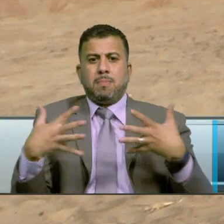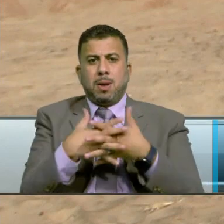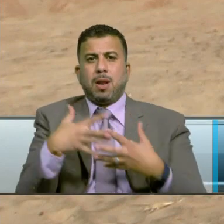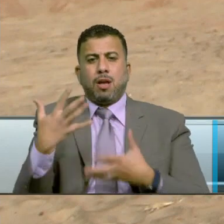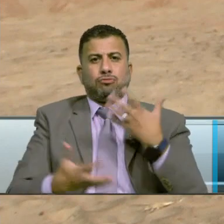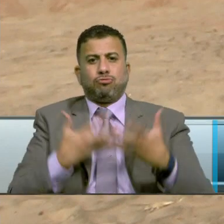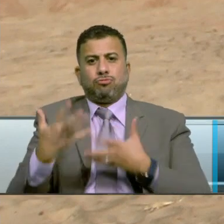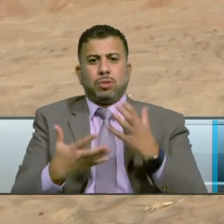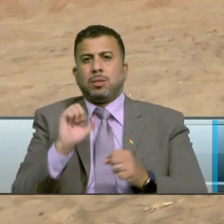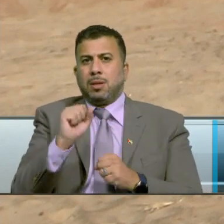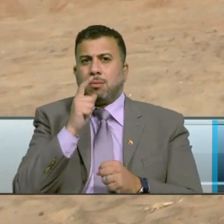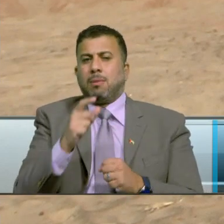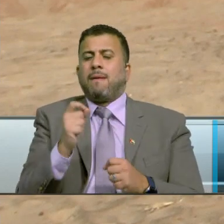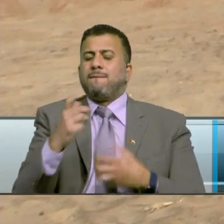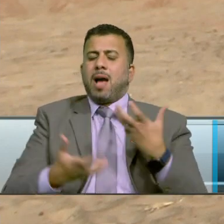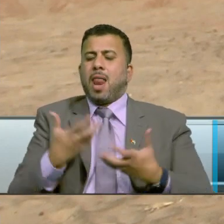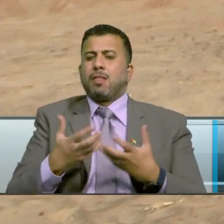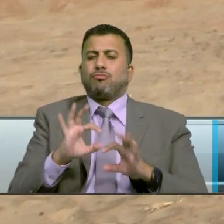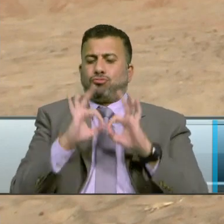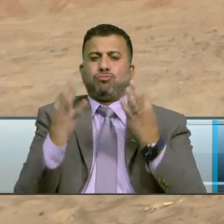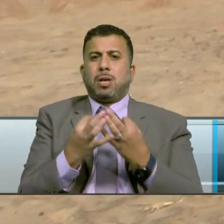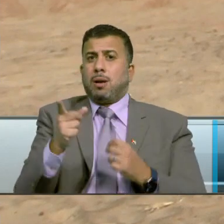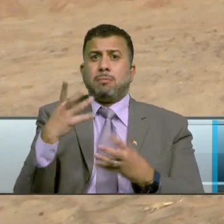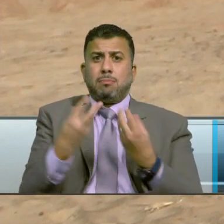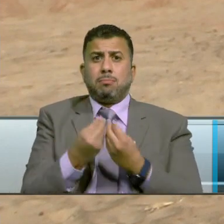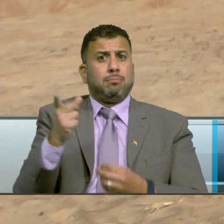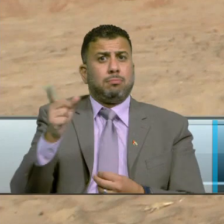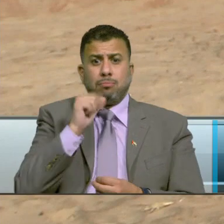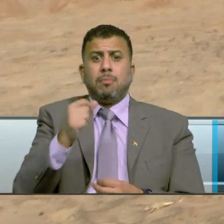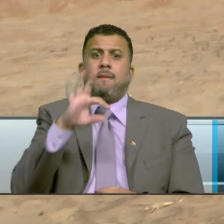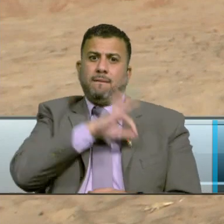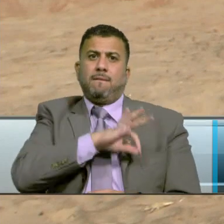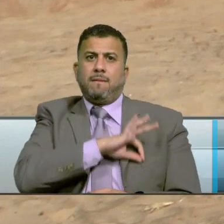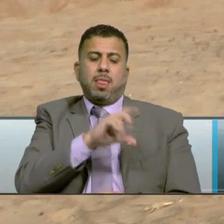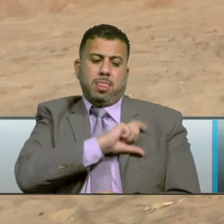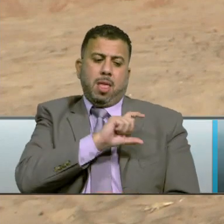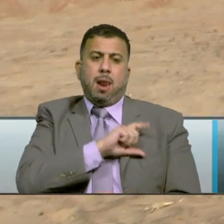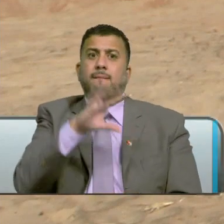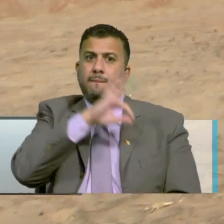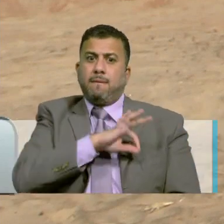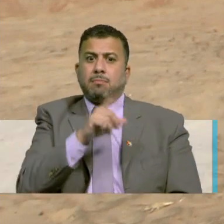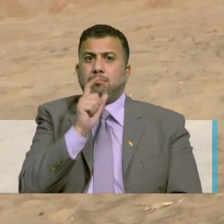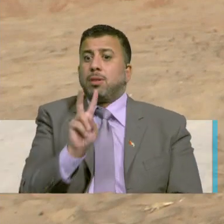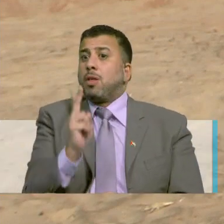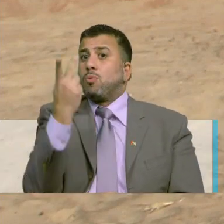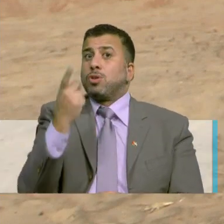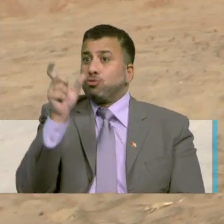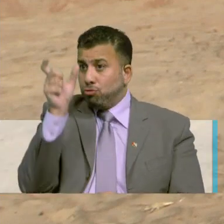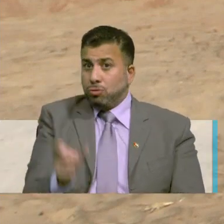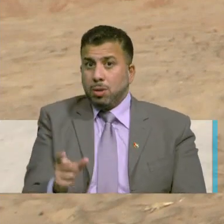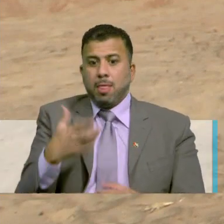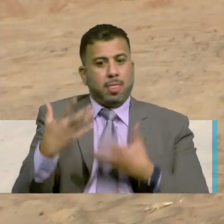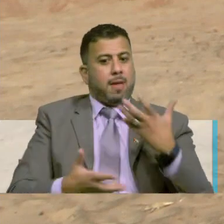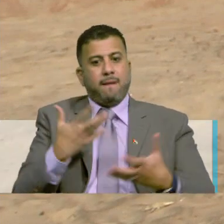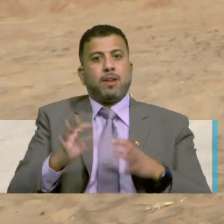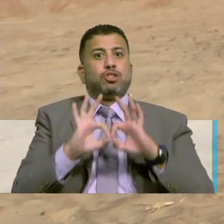الأنشطة والفعاليات المجتمعية، وهذا بالطبع يعود بالمنفعة للطالب بتقوية شخصيته، زيادة